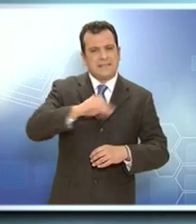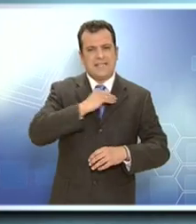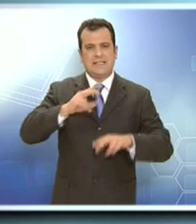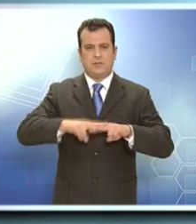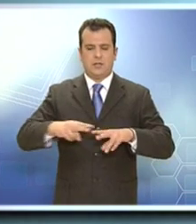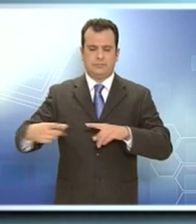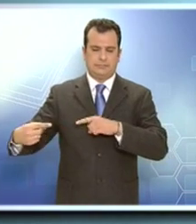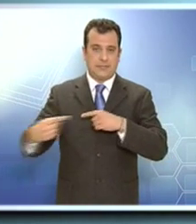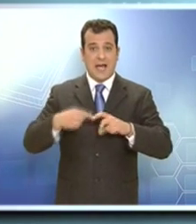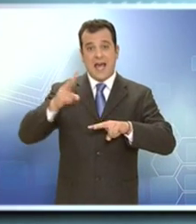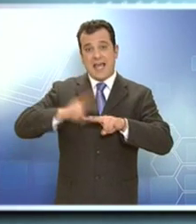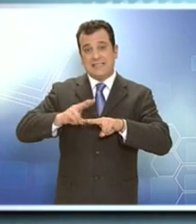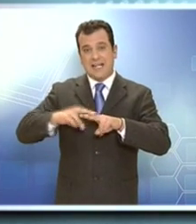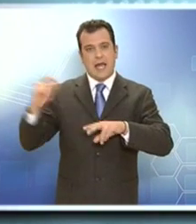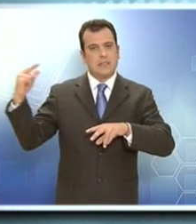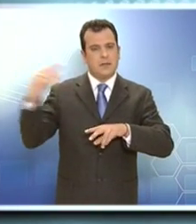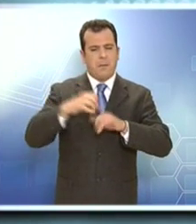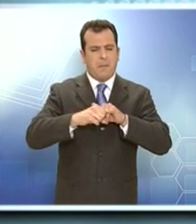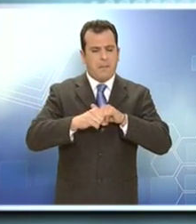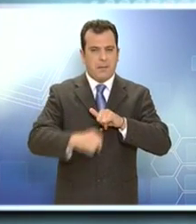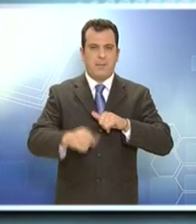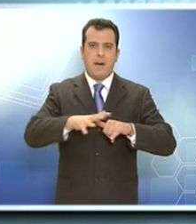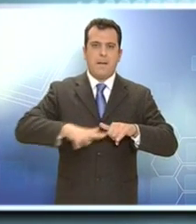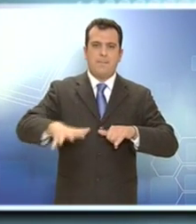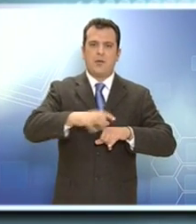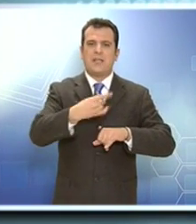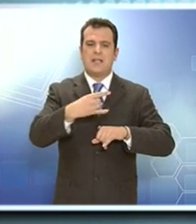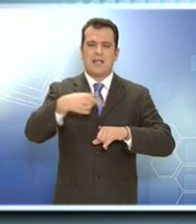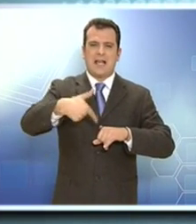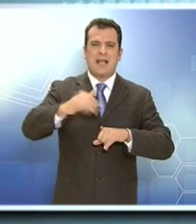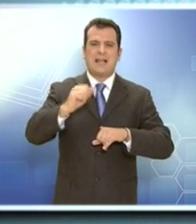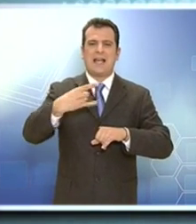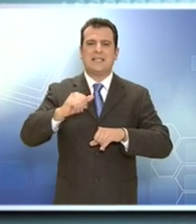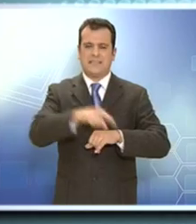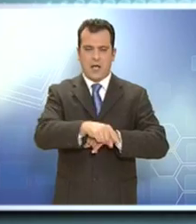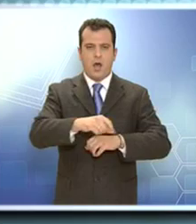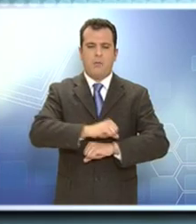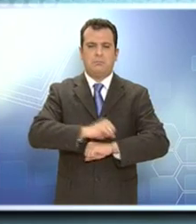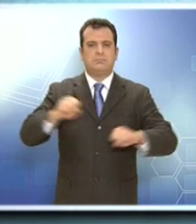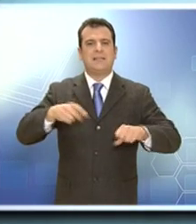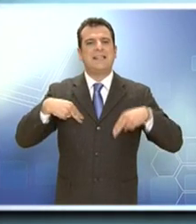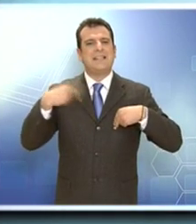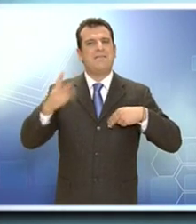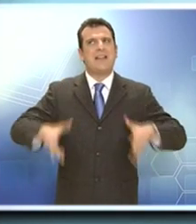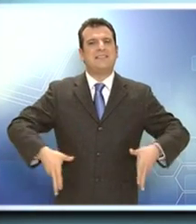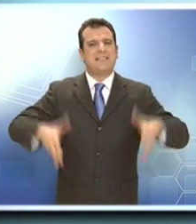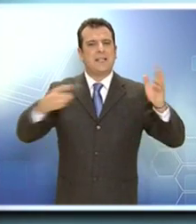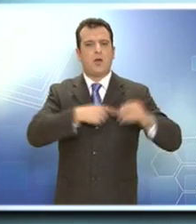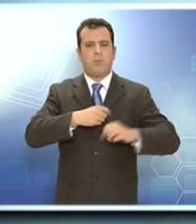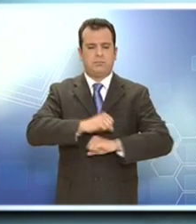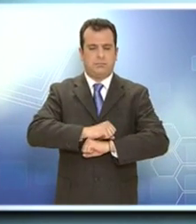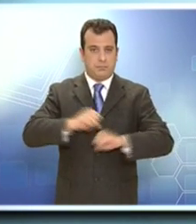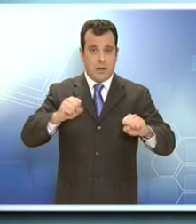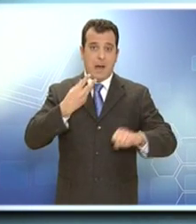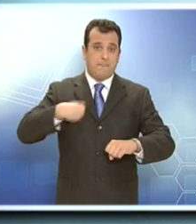από Ισραηλινή αεροπορική επιδρομή. Νωρίς σήμερα το πρωί επλήγει το αρχηγείο της κυβέρνησης της Χαμάς στη Γάζα. Σύμφωνα με τους Παλαιστίνιους, οι νεκροί